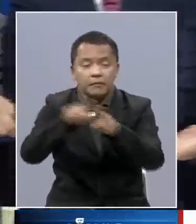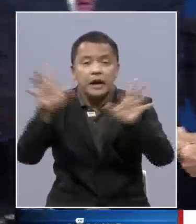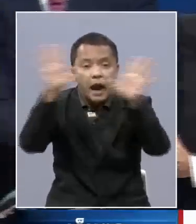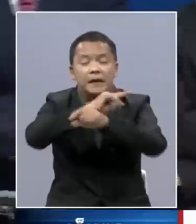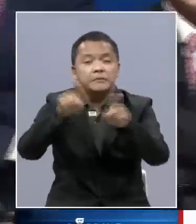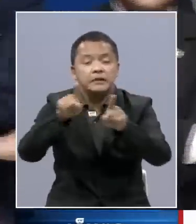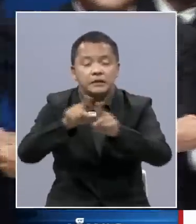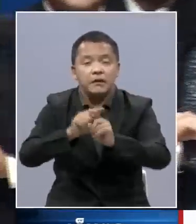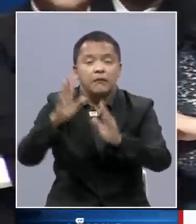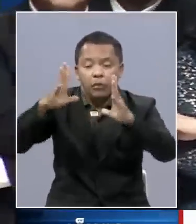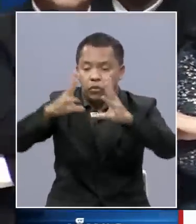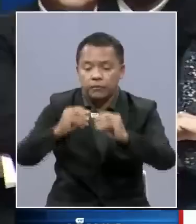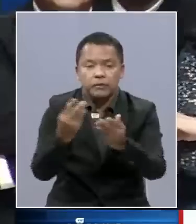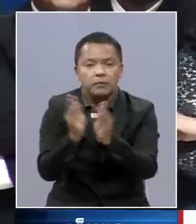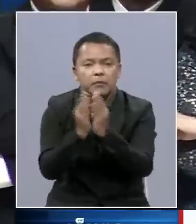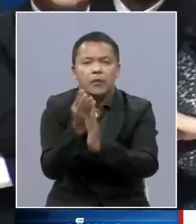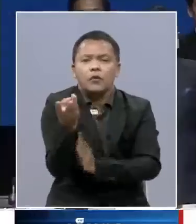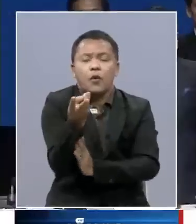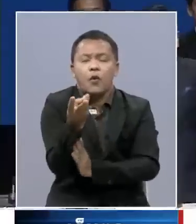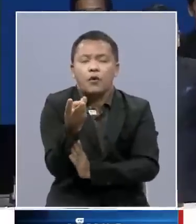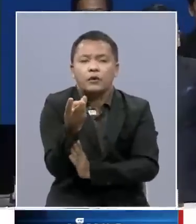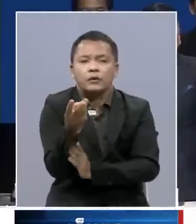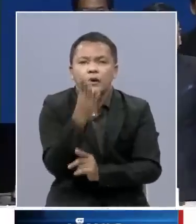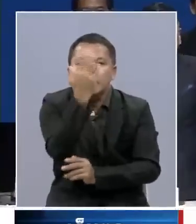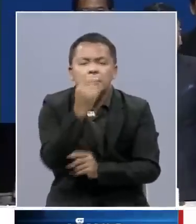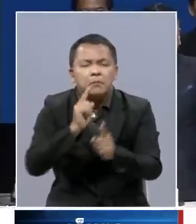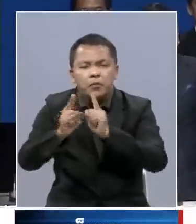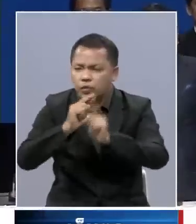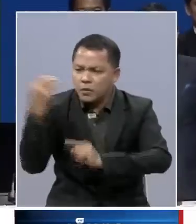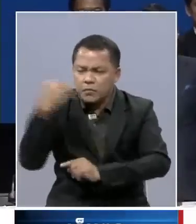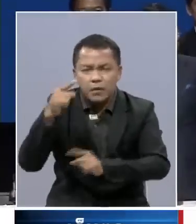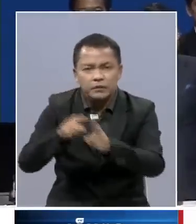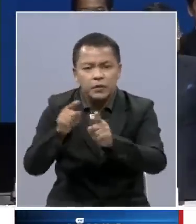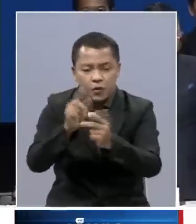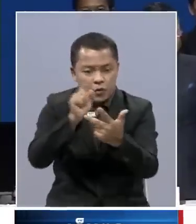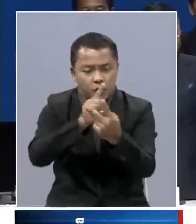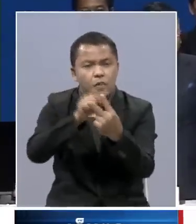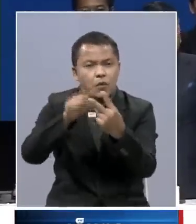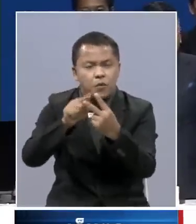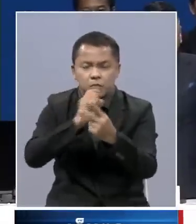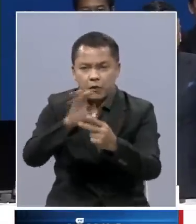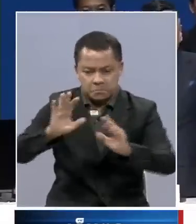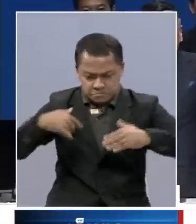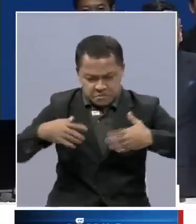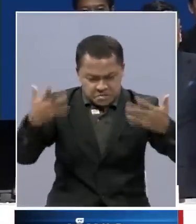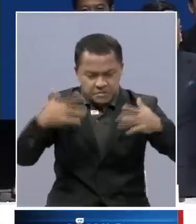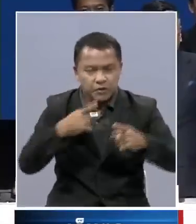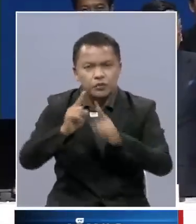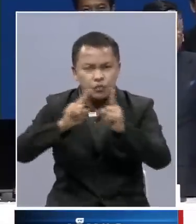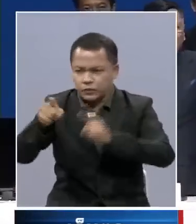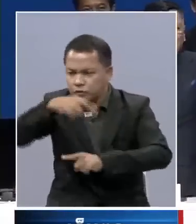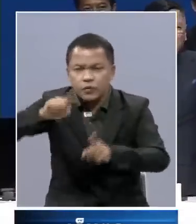าจจะสูญพันธุ์ไปด้วยก็ได้นะ ครับทำไมกระแสนี้ถึงถูกพูดถึงบ่อยแม้2พรรคมาปฏิเสธกันเสียงแข็งคนก็ยังคุ